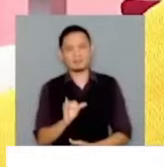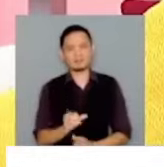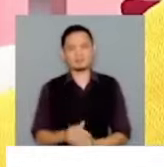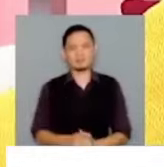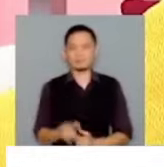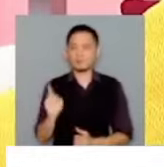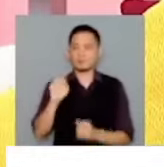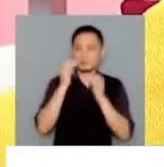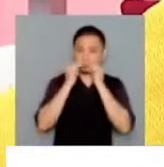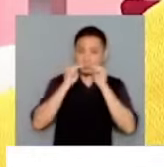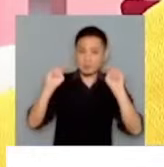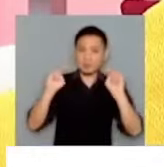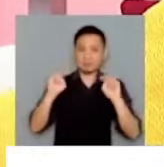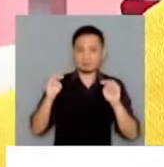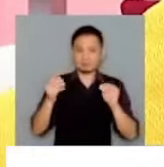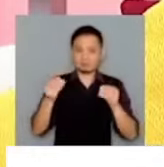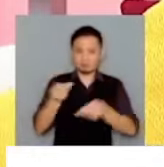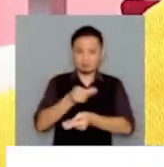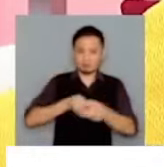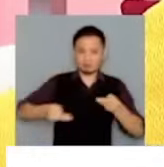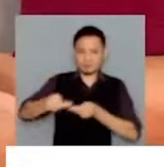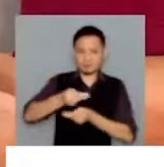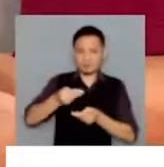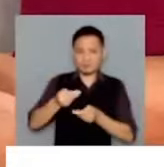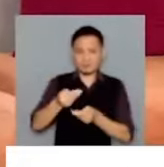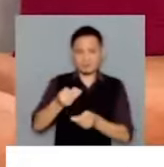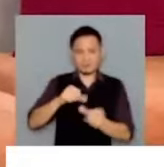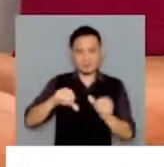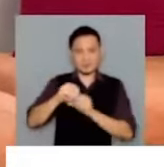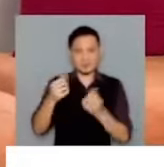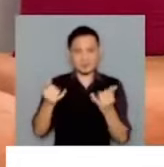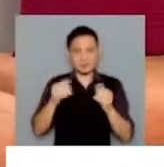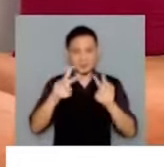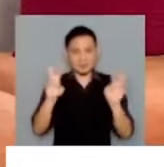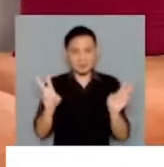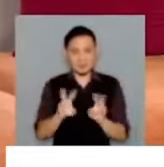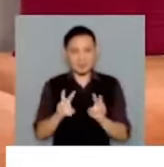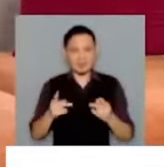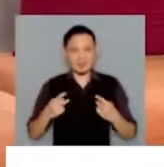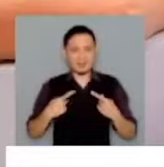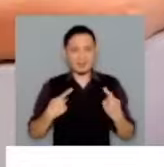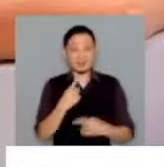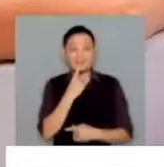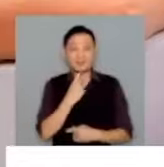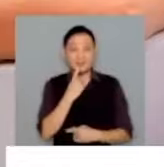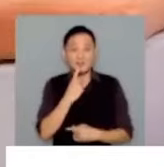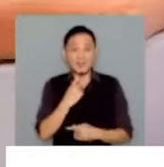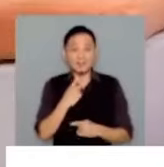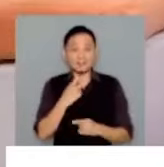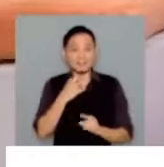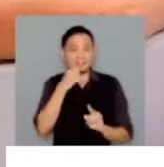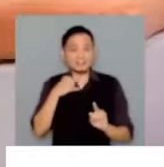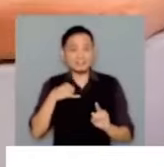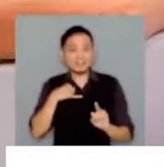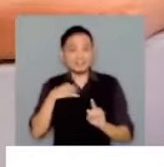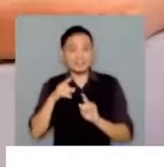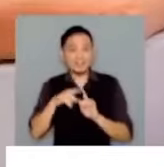isa? Lalo pa't kaka-Valentine. Pero mukhang sinuot nyo pa yung shirt nyo from yesterday. Sila Cupid